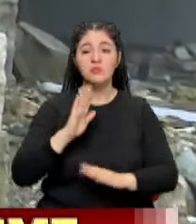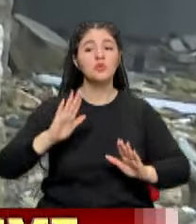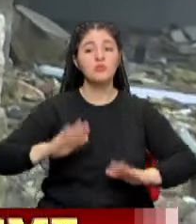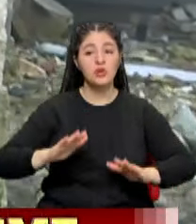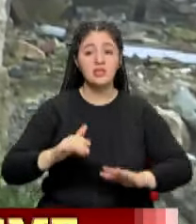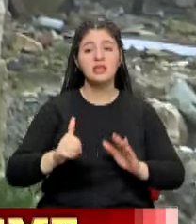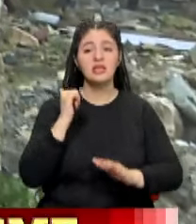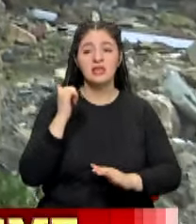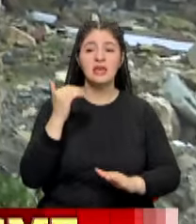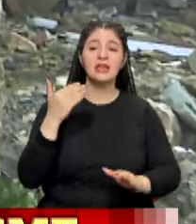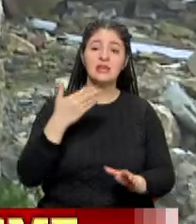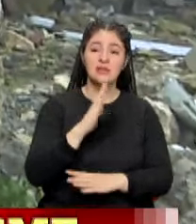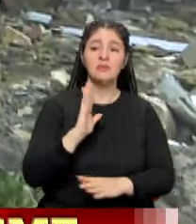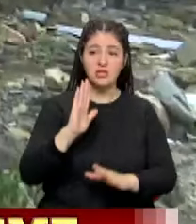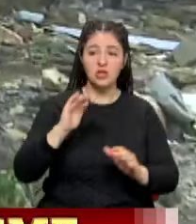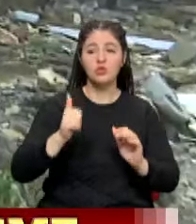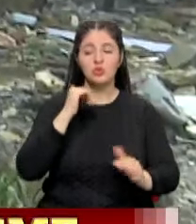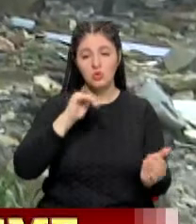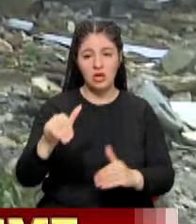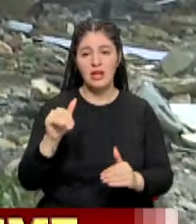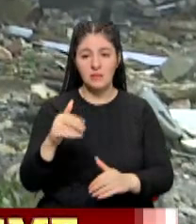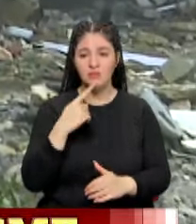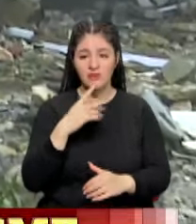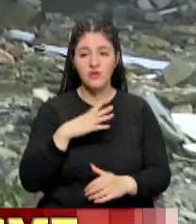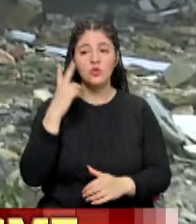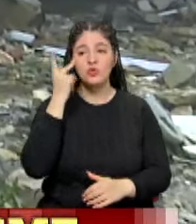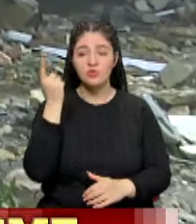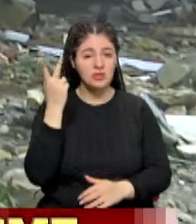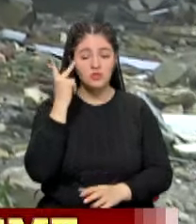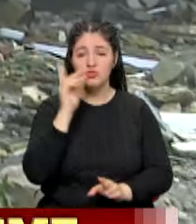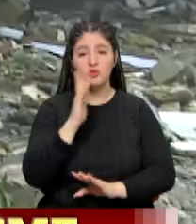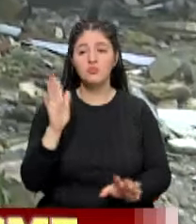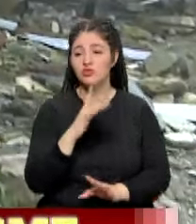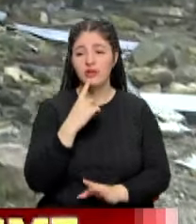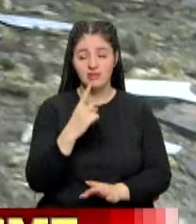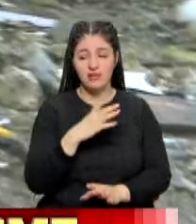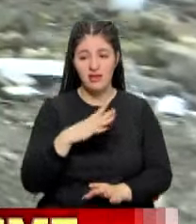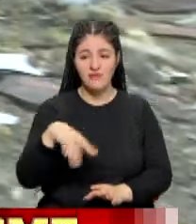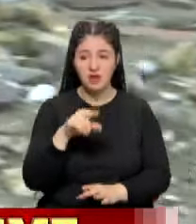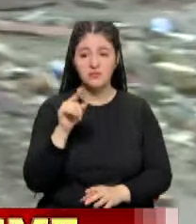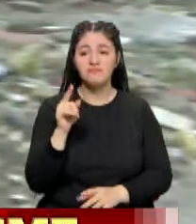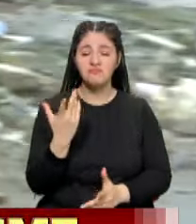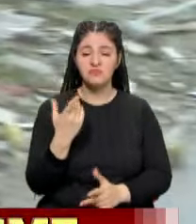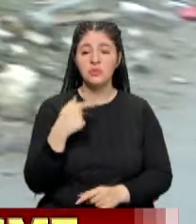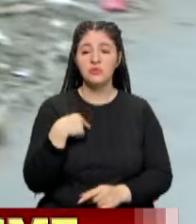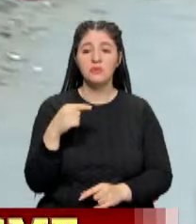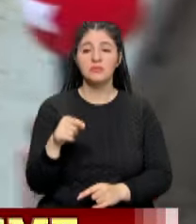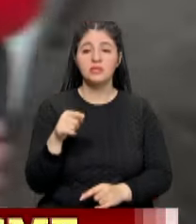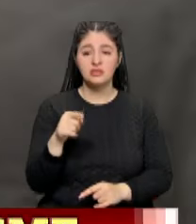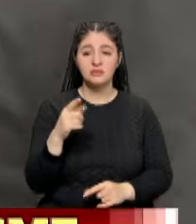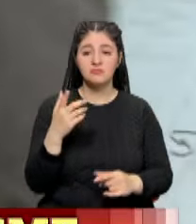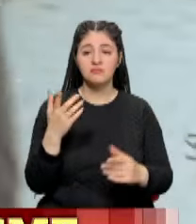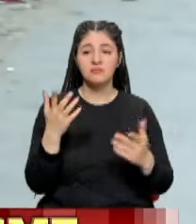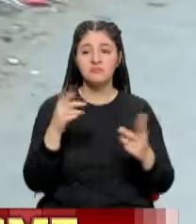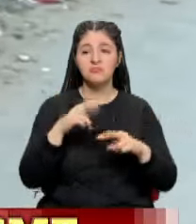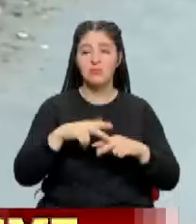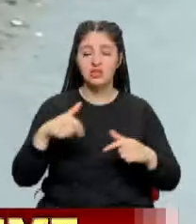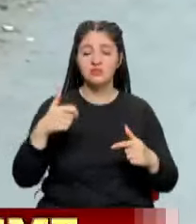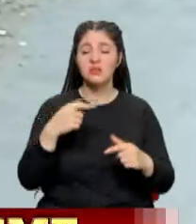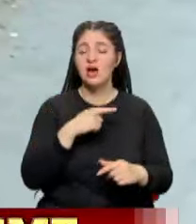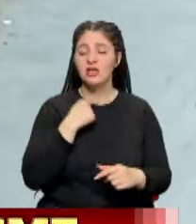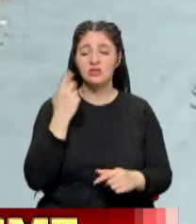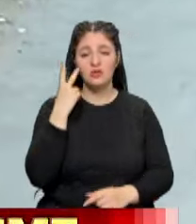Gitmedik, döneceğiz diyenler var. Unutmadık, unutmayacağız diyenler var. Bugün zaten bizim başlığımızda